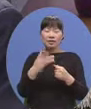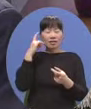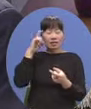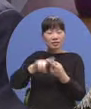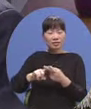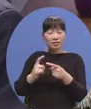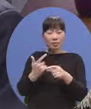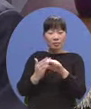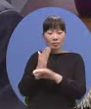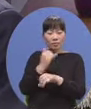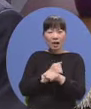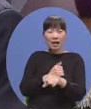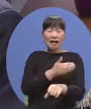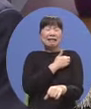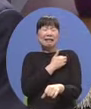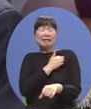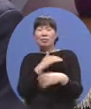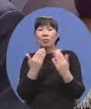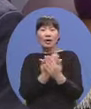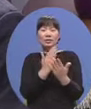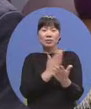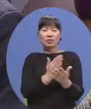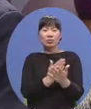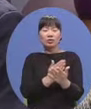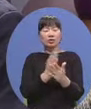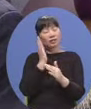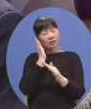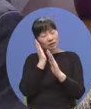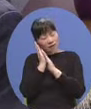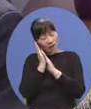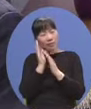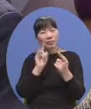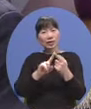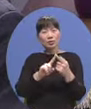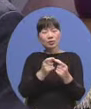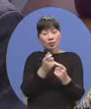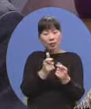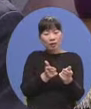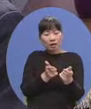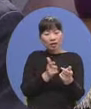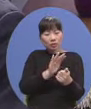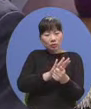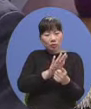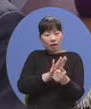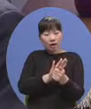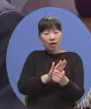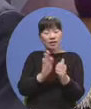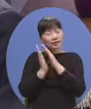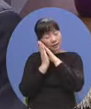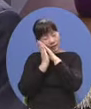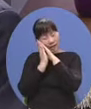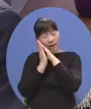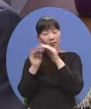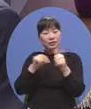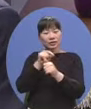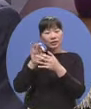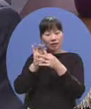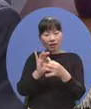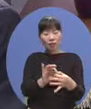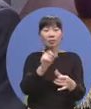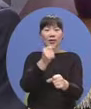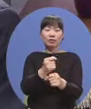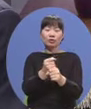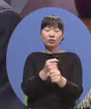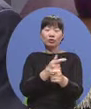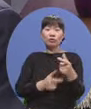가져서 애를 깨워서 모든 걸 하지 말고 그 상태 그대로 조그만한 조작을 해가 애를 잘 수 있게 분위기를 만들어주는 게 훨씬 낫습니다. 그래서 네.